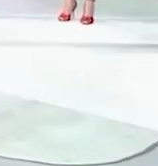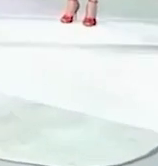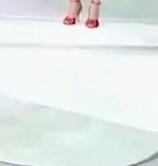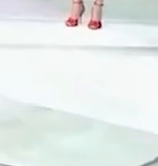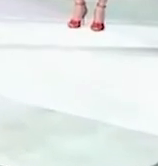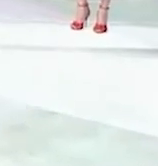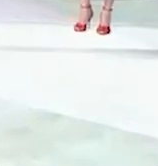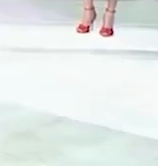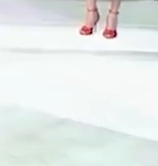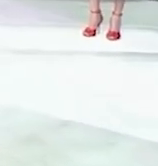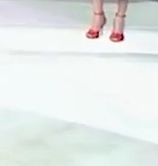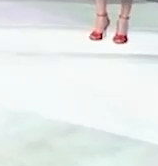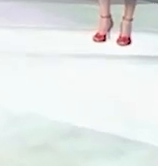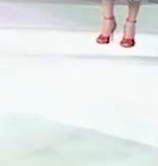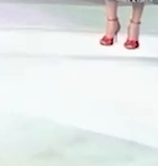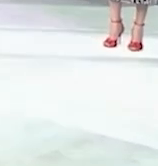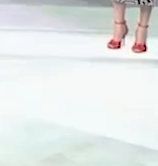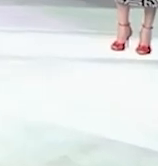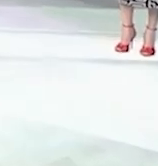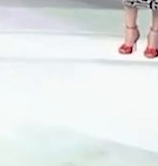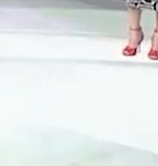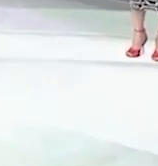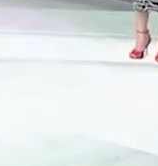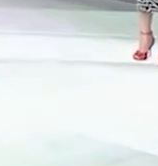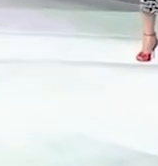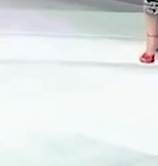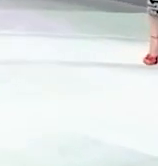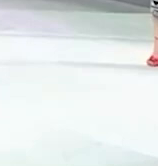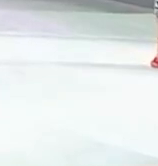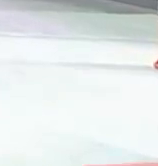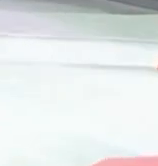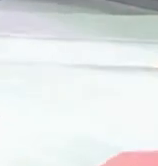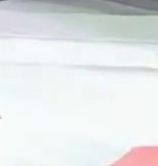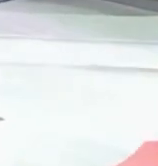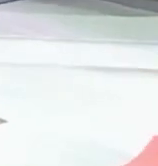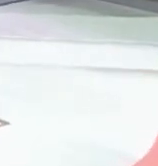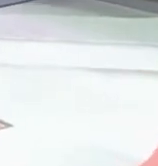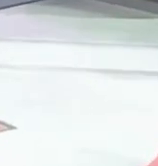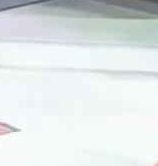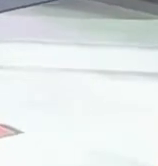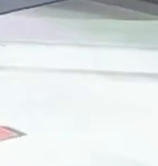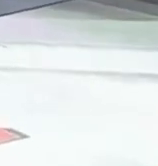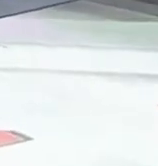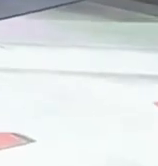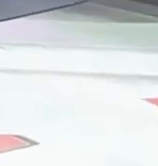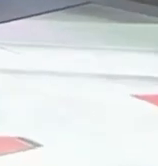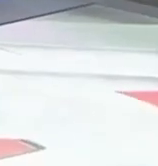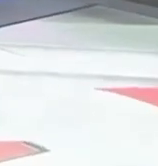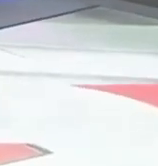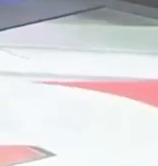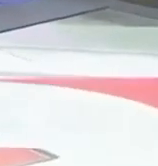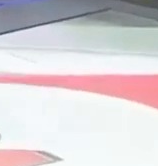6,835 po yan. Patuloy rin nababawasan ang bilang ng mga aktibong kaso na ngayon ay nasa